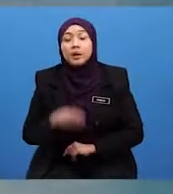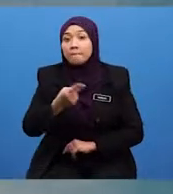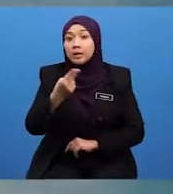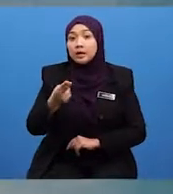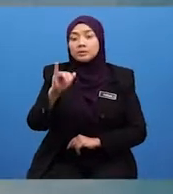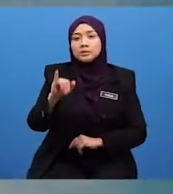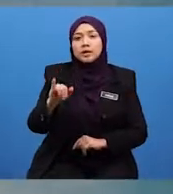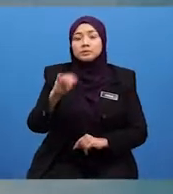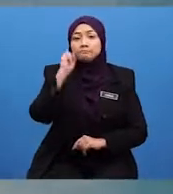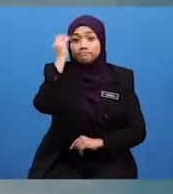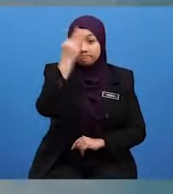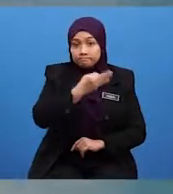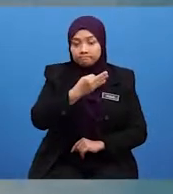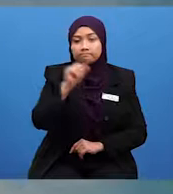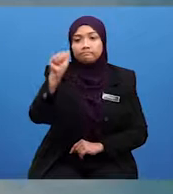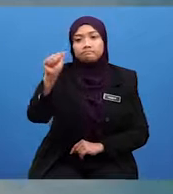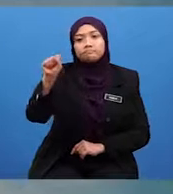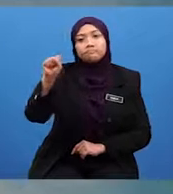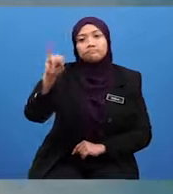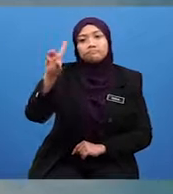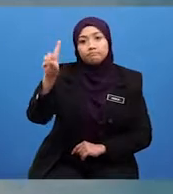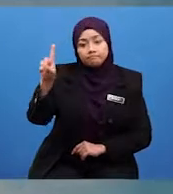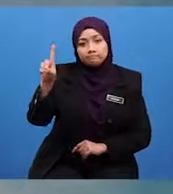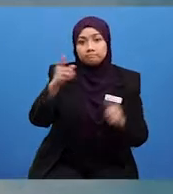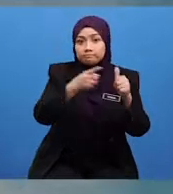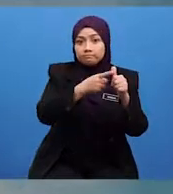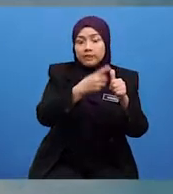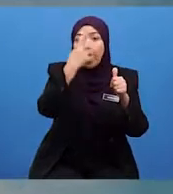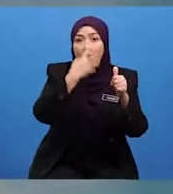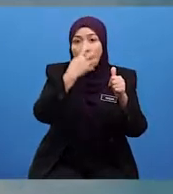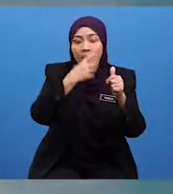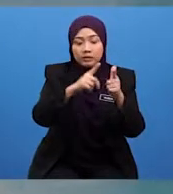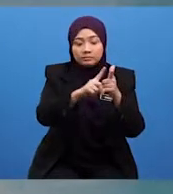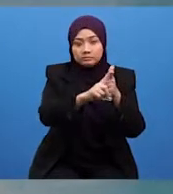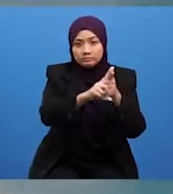Bahan-bahan yang bersifat asid adalah nenas,